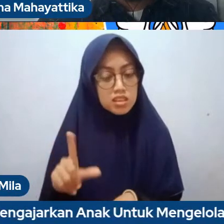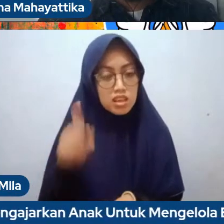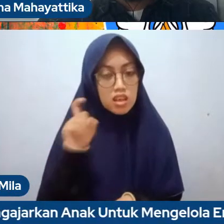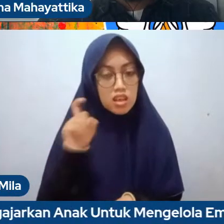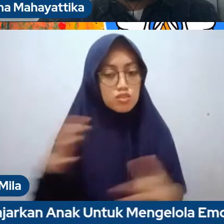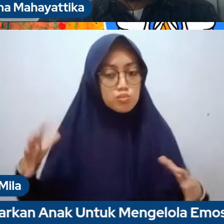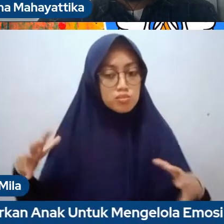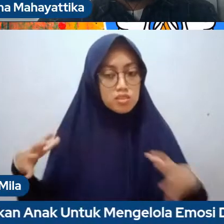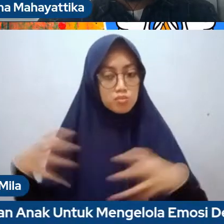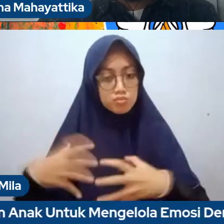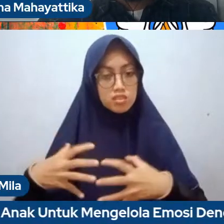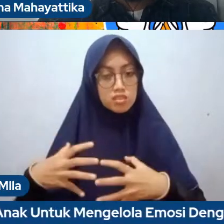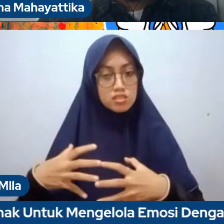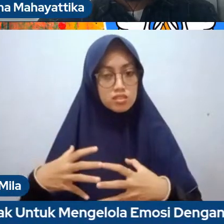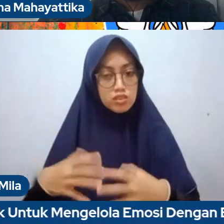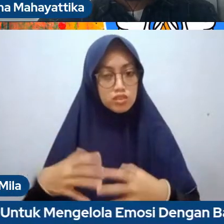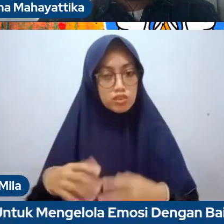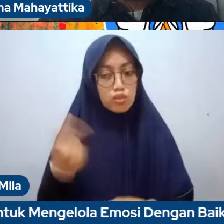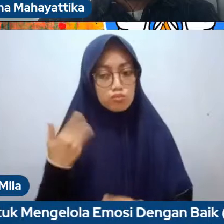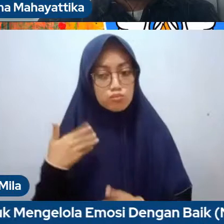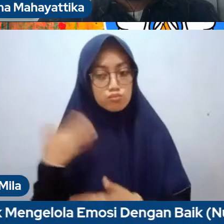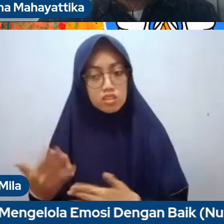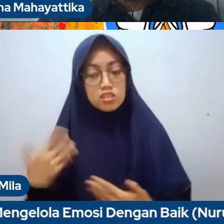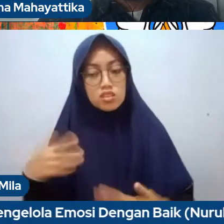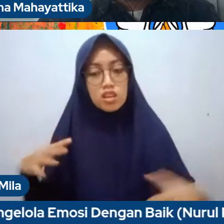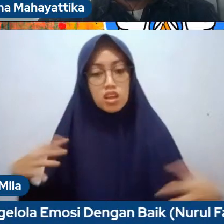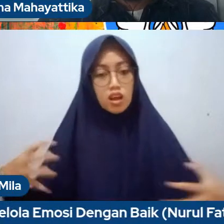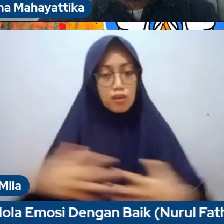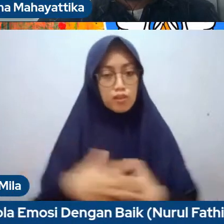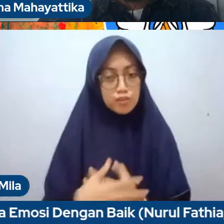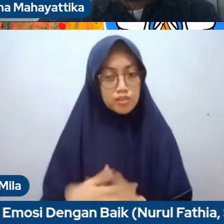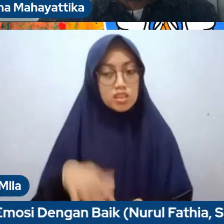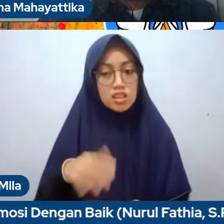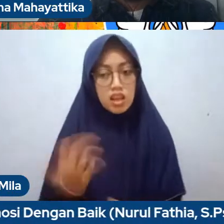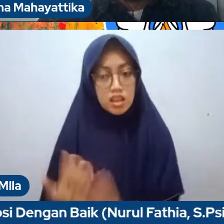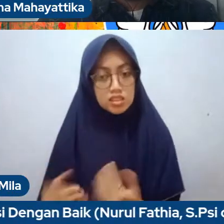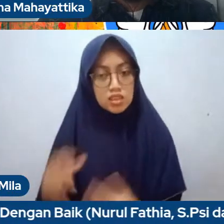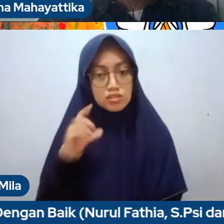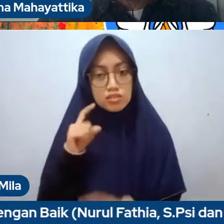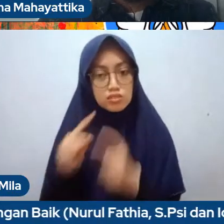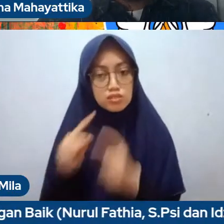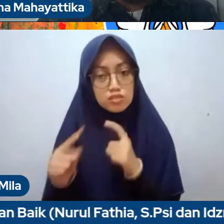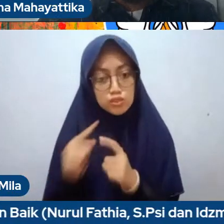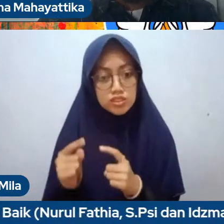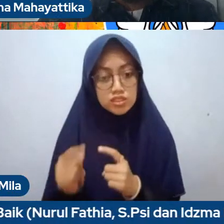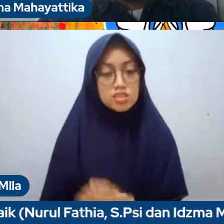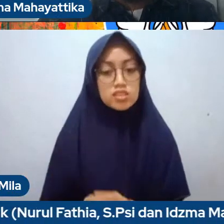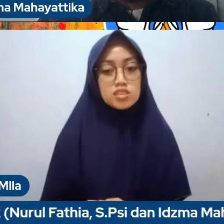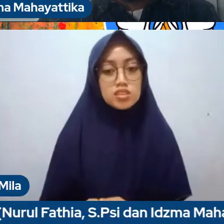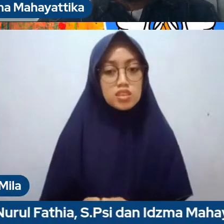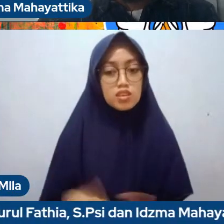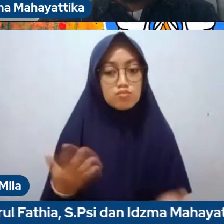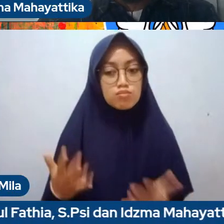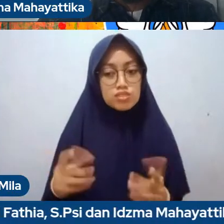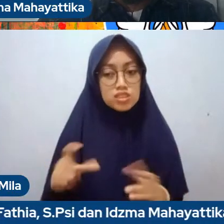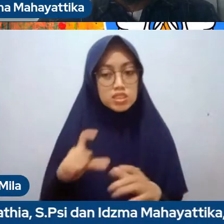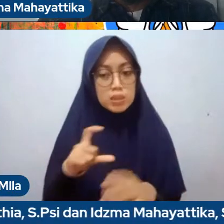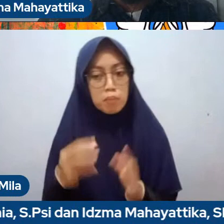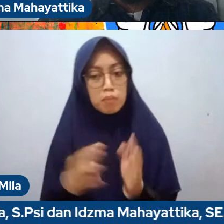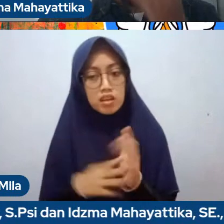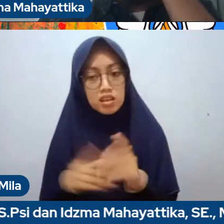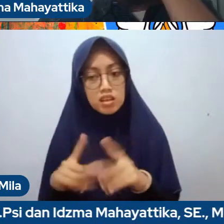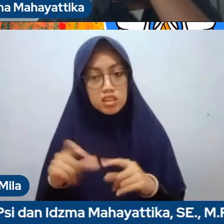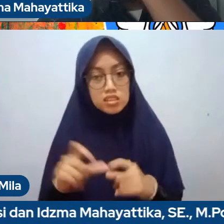kita rangkul, kita ajak ngobrol atau apa. Jadi intinya pasti ada sesuatu gitu kan. Mungkin dia cemas, mungkin dia ngerasa saya